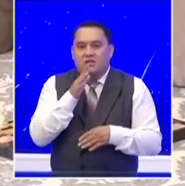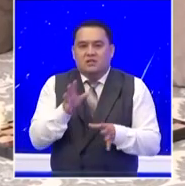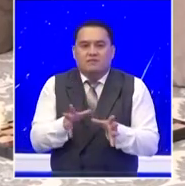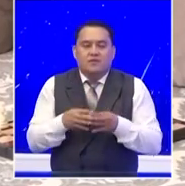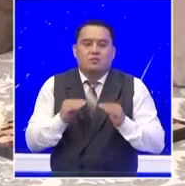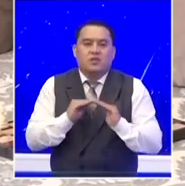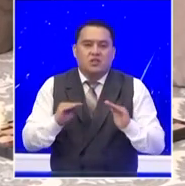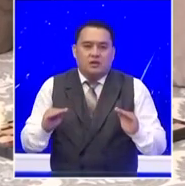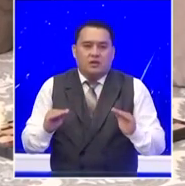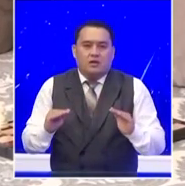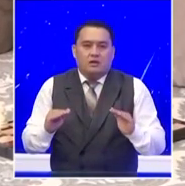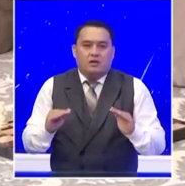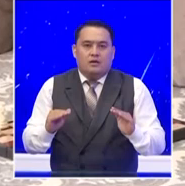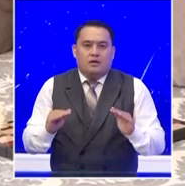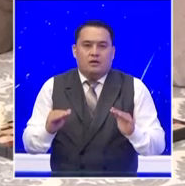своими детьми.